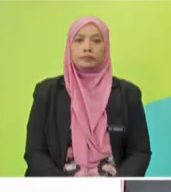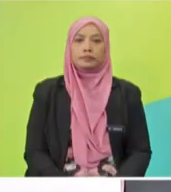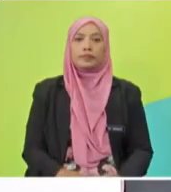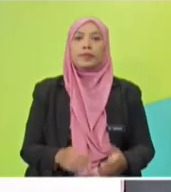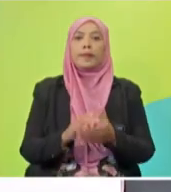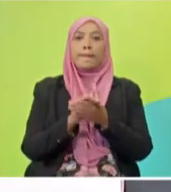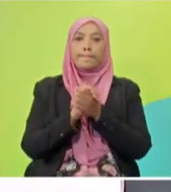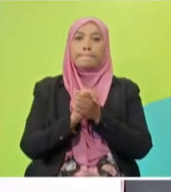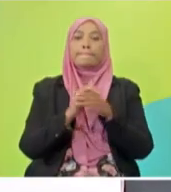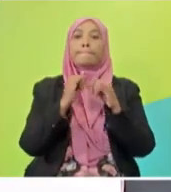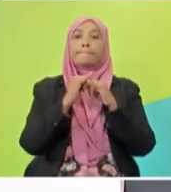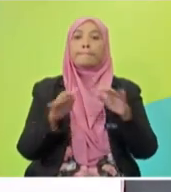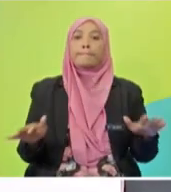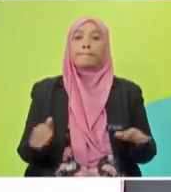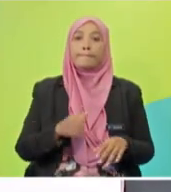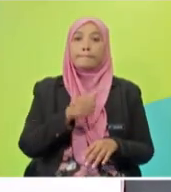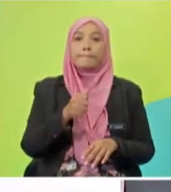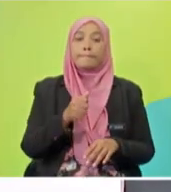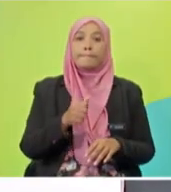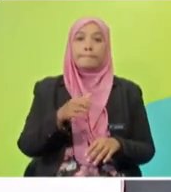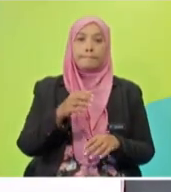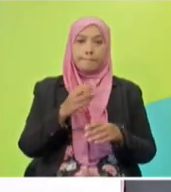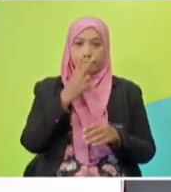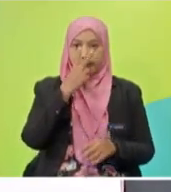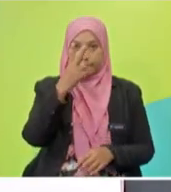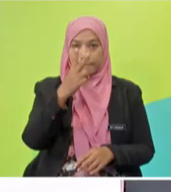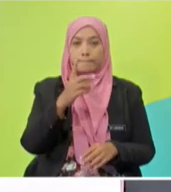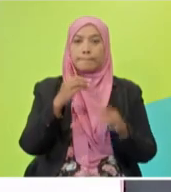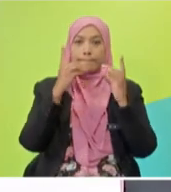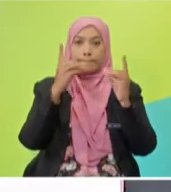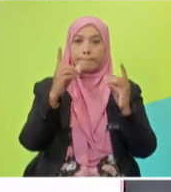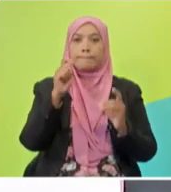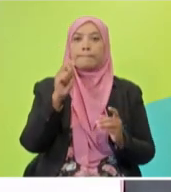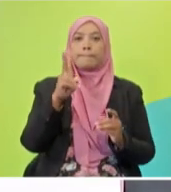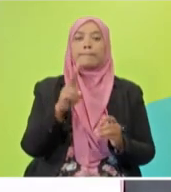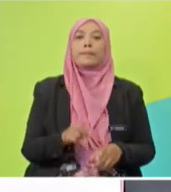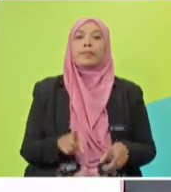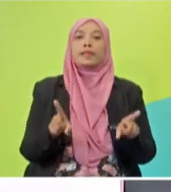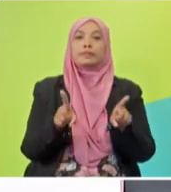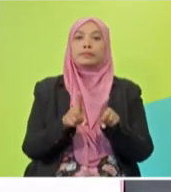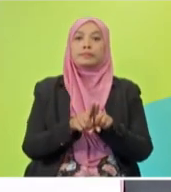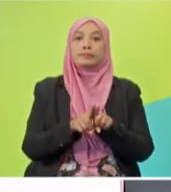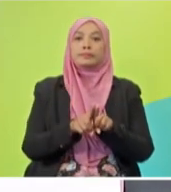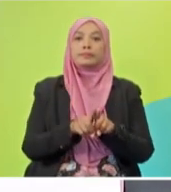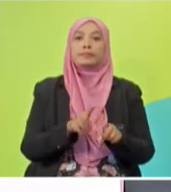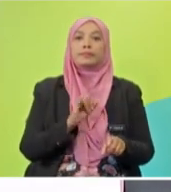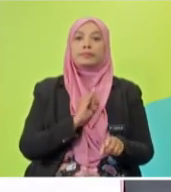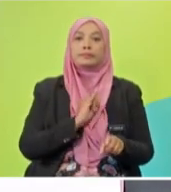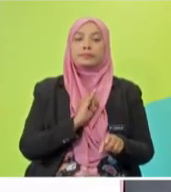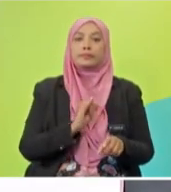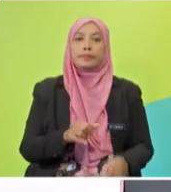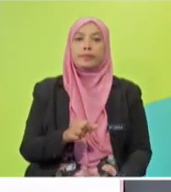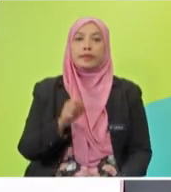Salam sejahtera, anda sedang menonton slot Mendengar Rendah di Didik TV KPM bersama dengan saya, Sean Stevens, selaku pengacara